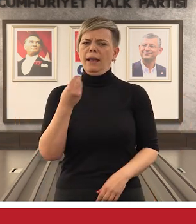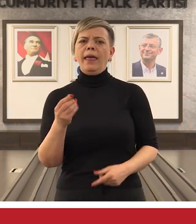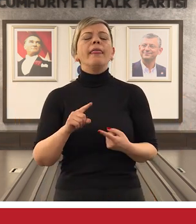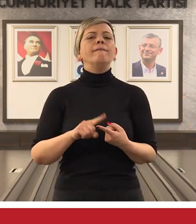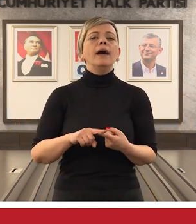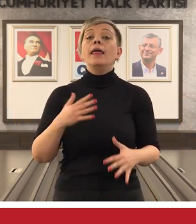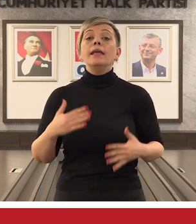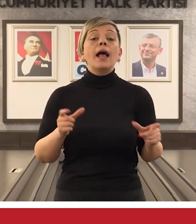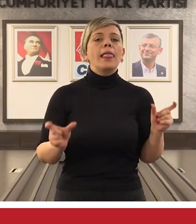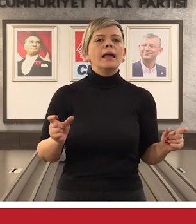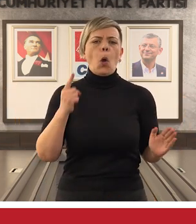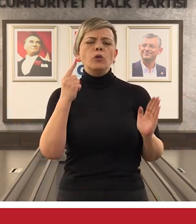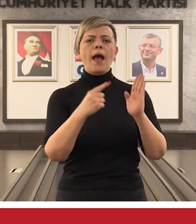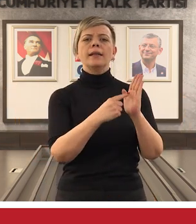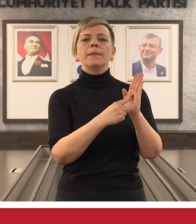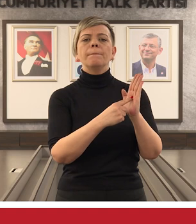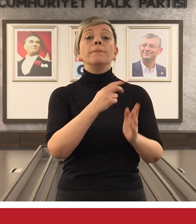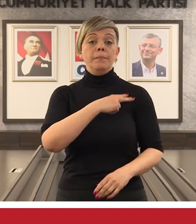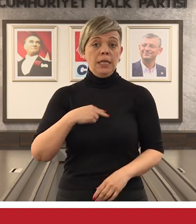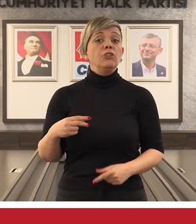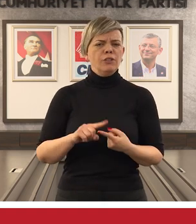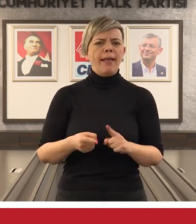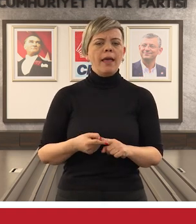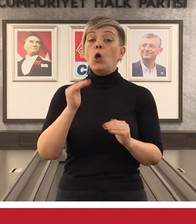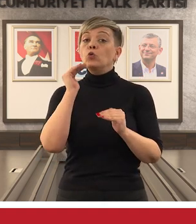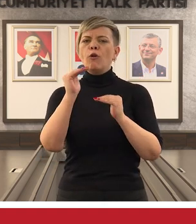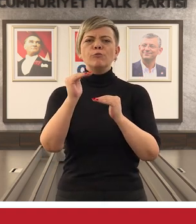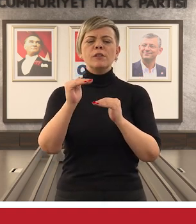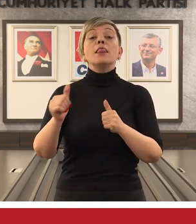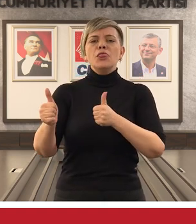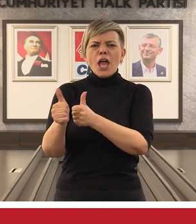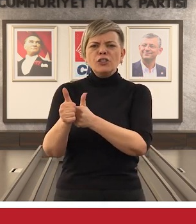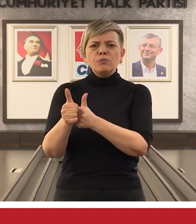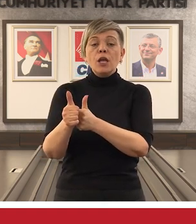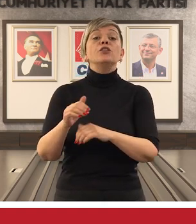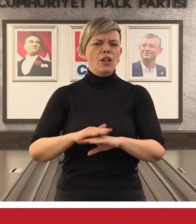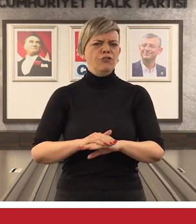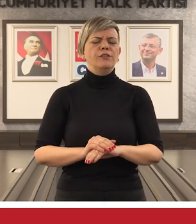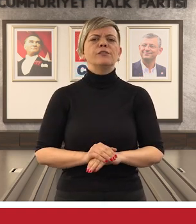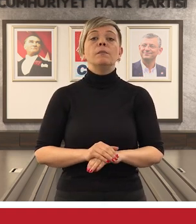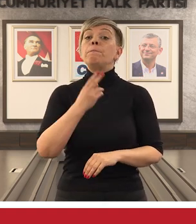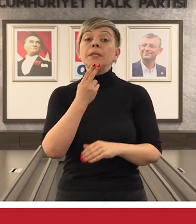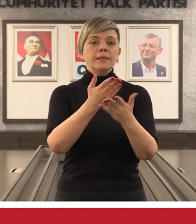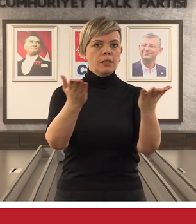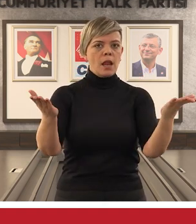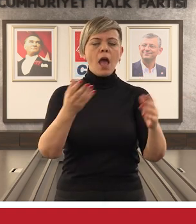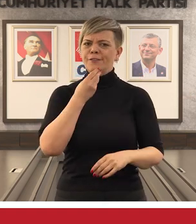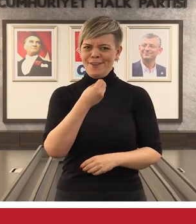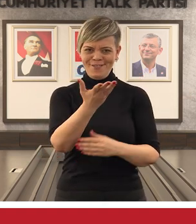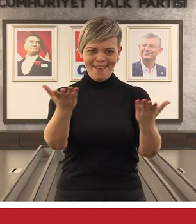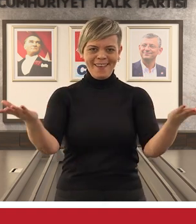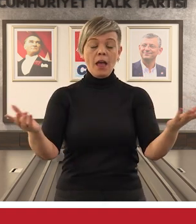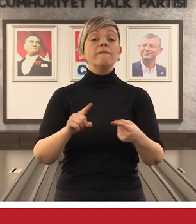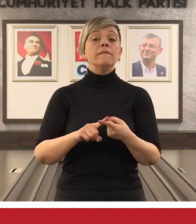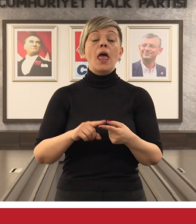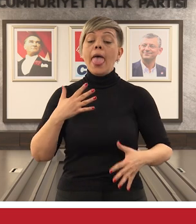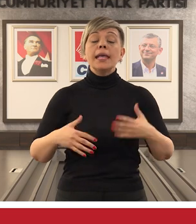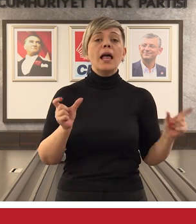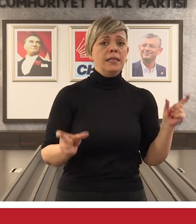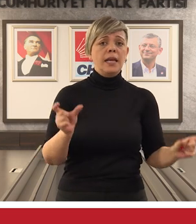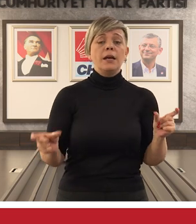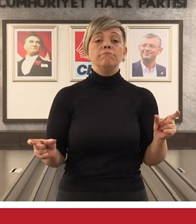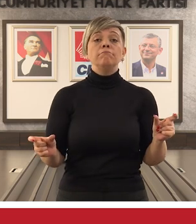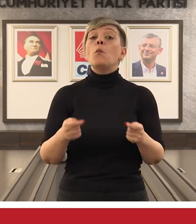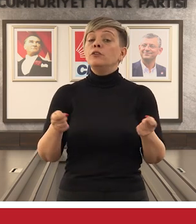Kadın, genç ve engelli odaklı belediyecilikle toplumsal dayanışmayı sağlayacağız. Kadınlara, gençlere ve